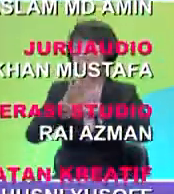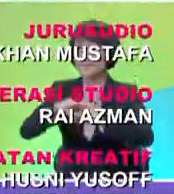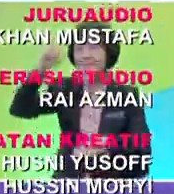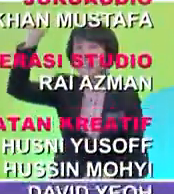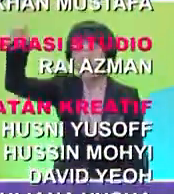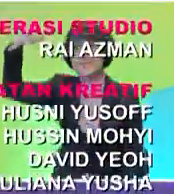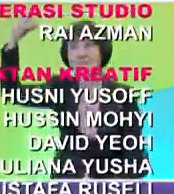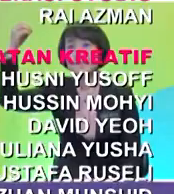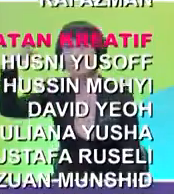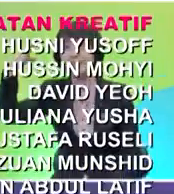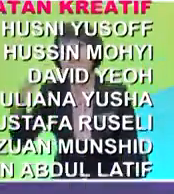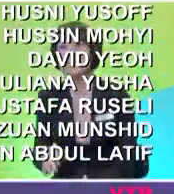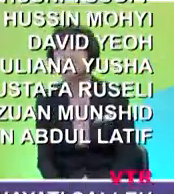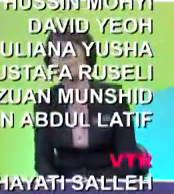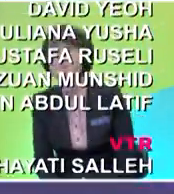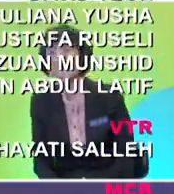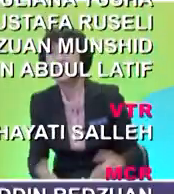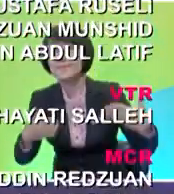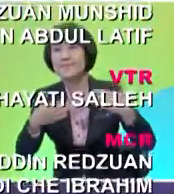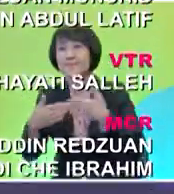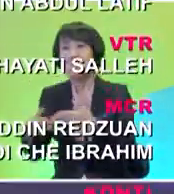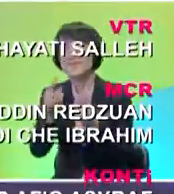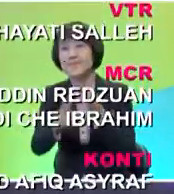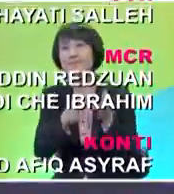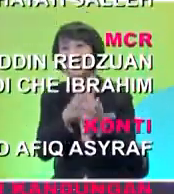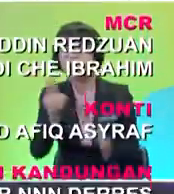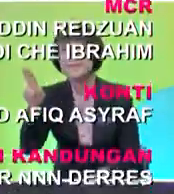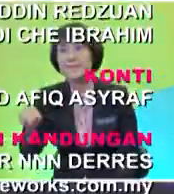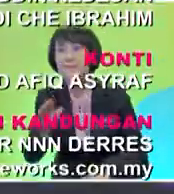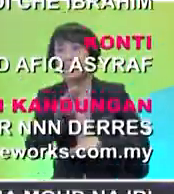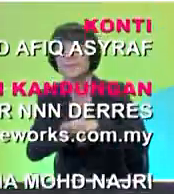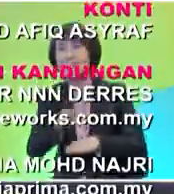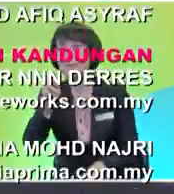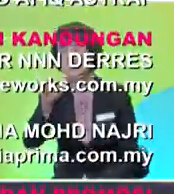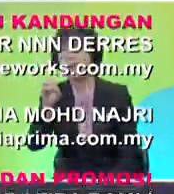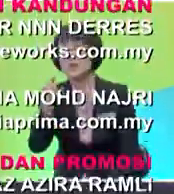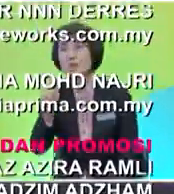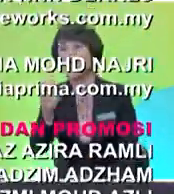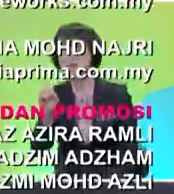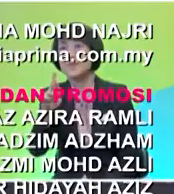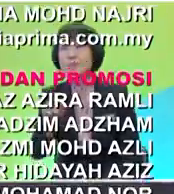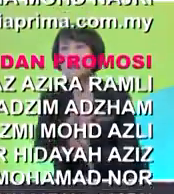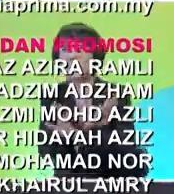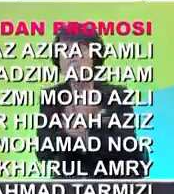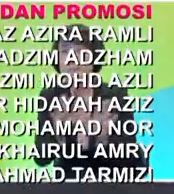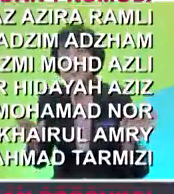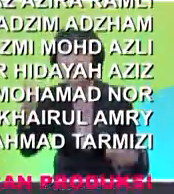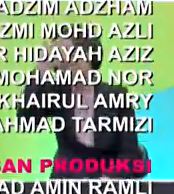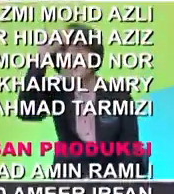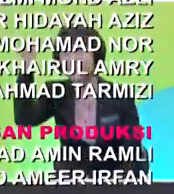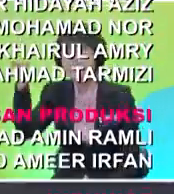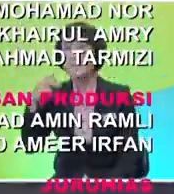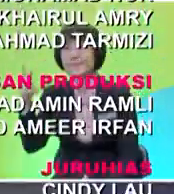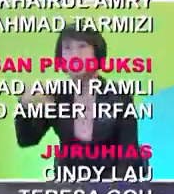pada motor. Sambung wayar, suis dan motor. Jangan lupa panel